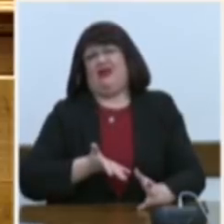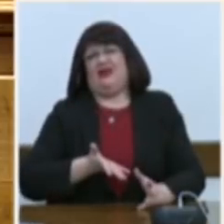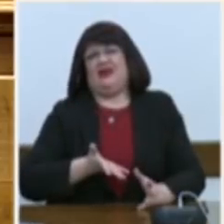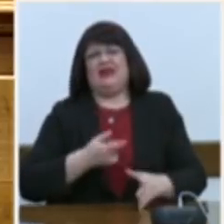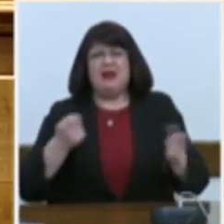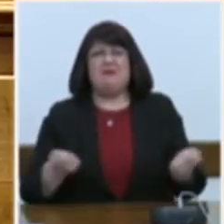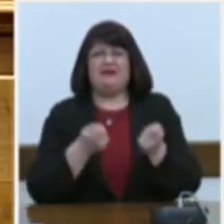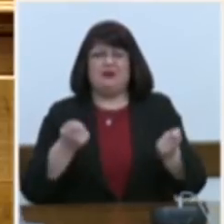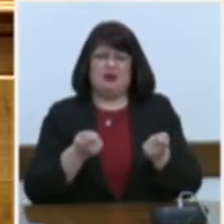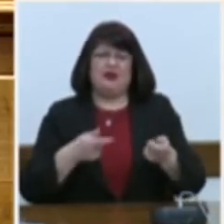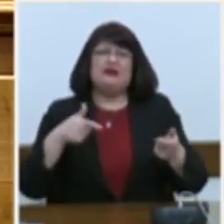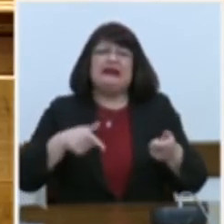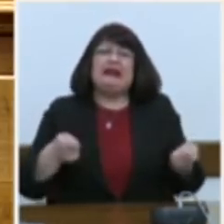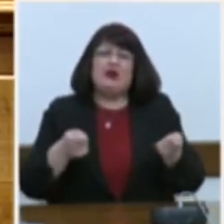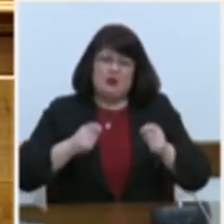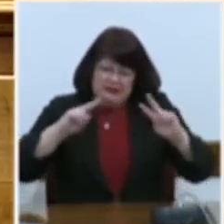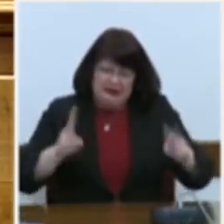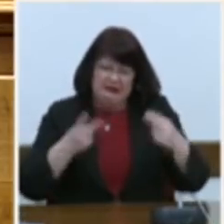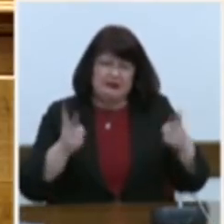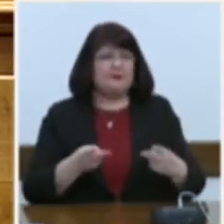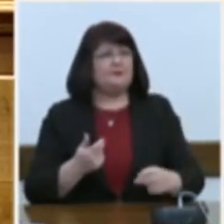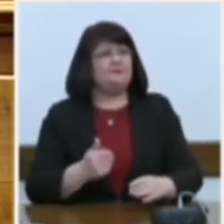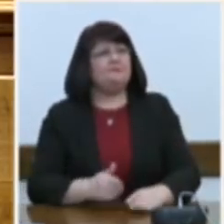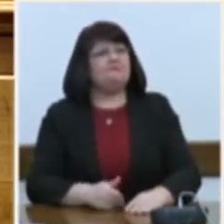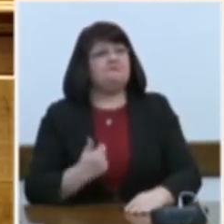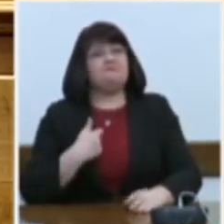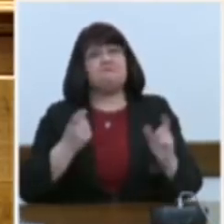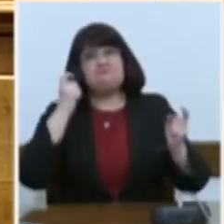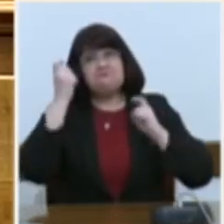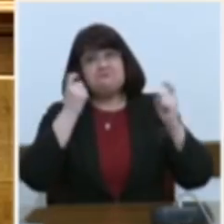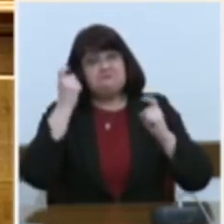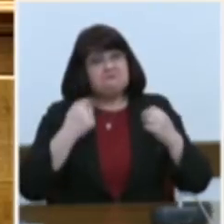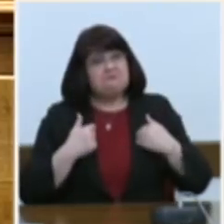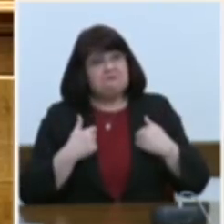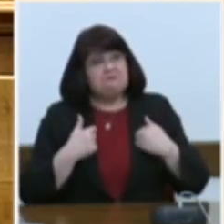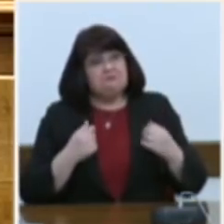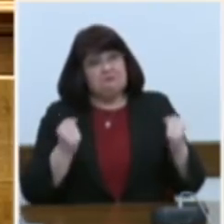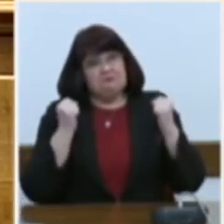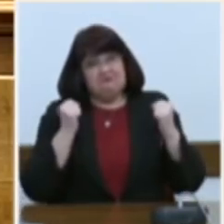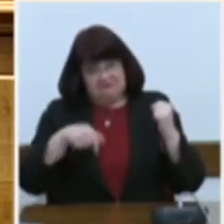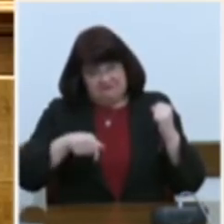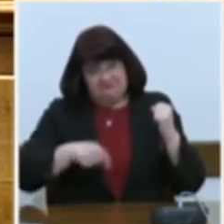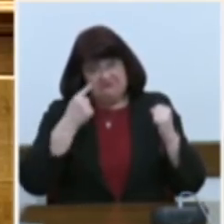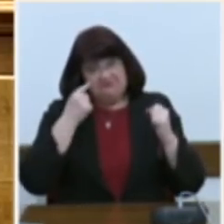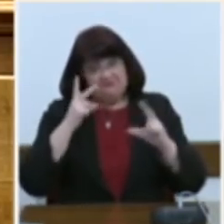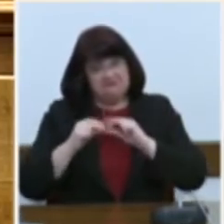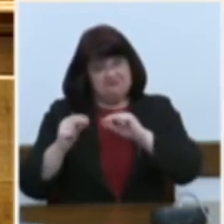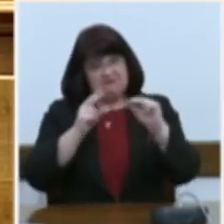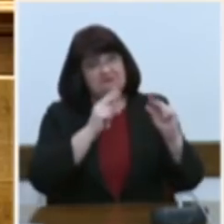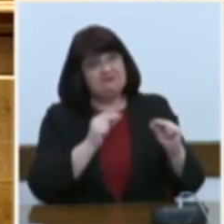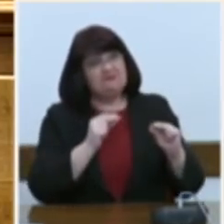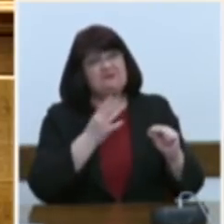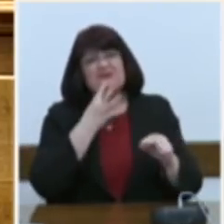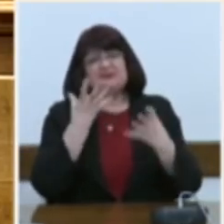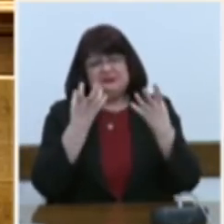που βγαίνουν στην επιφάνεια. Θα αναρωτηθεί ίσως κάποιος, όποιος μπορεί να αντέξει να δει τη συζήτηση στη Βουλή, γιατί τόση σύψη